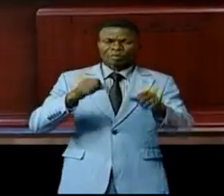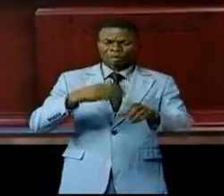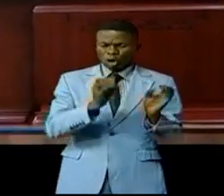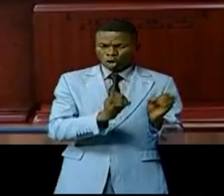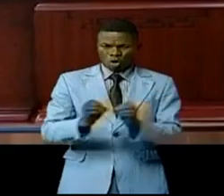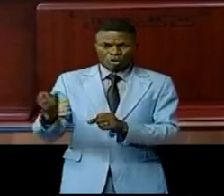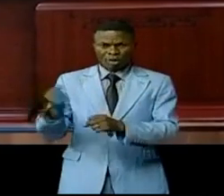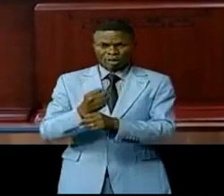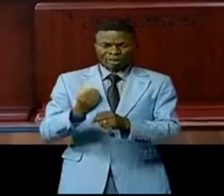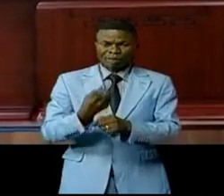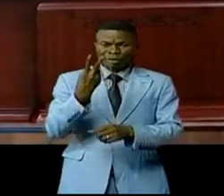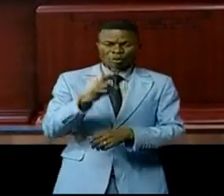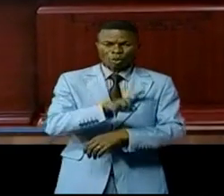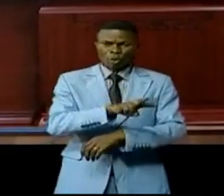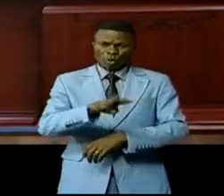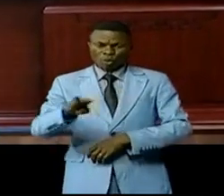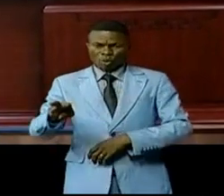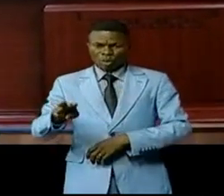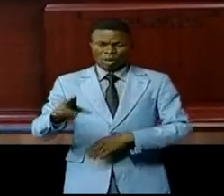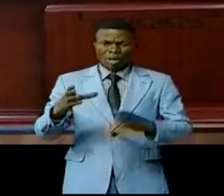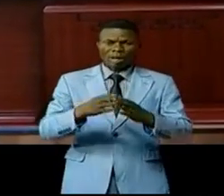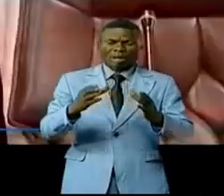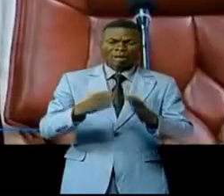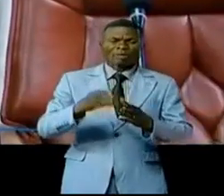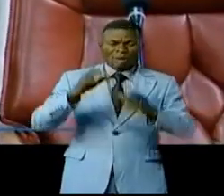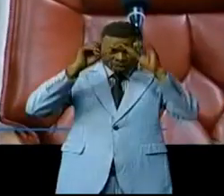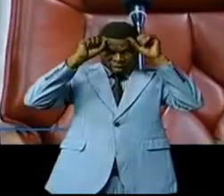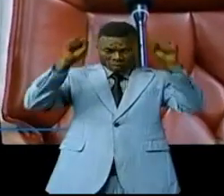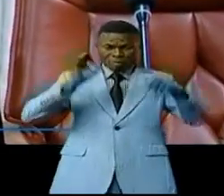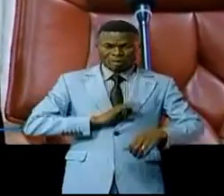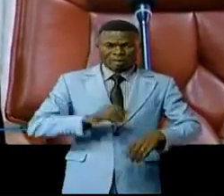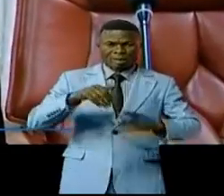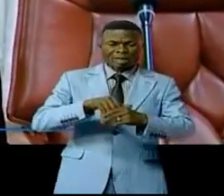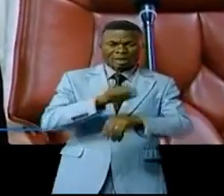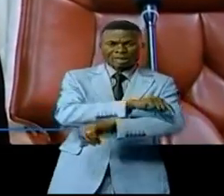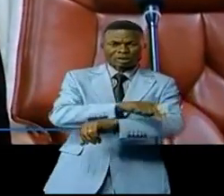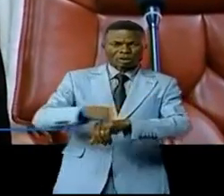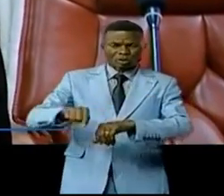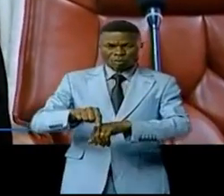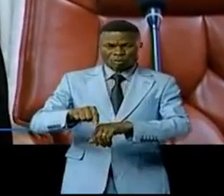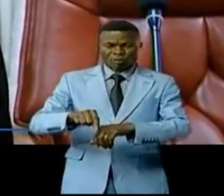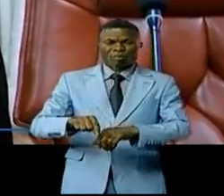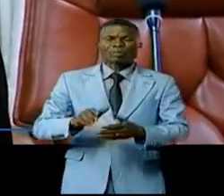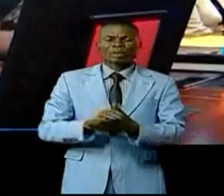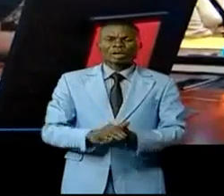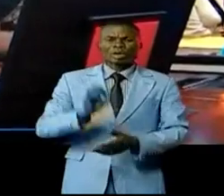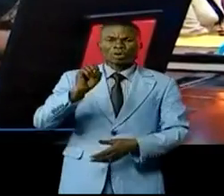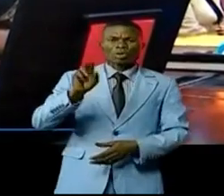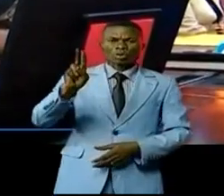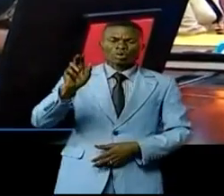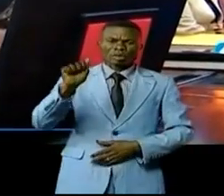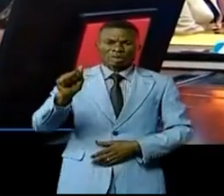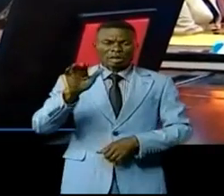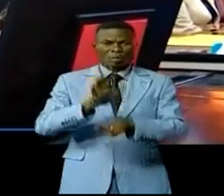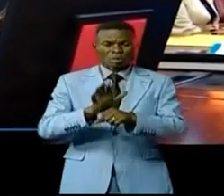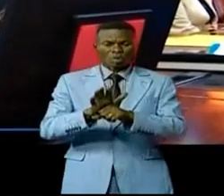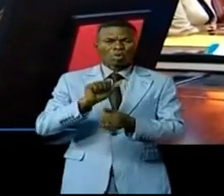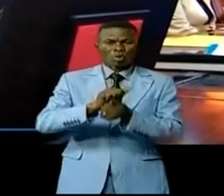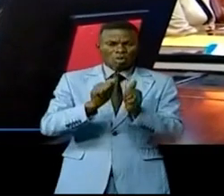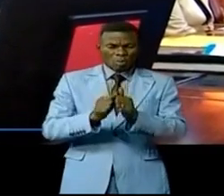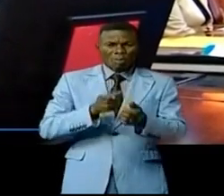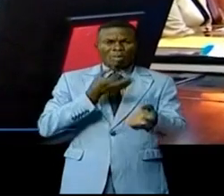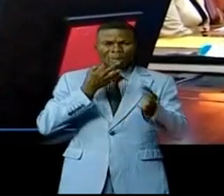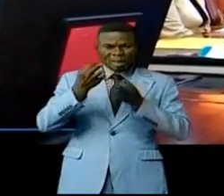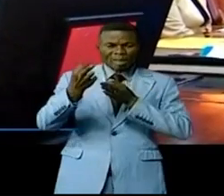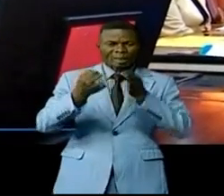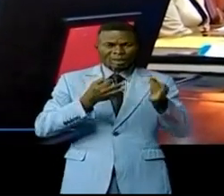plus de 2 heures avec le père de la nation dans son cabinet de travail de la Cité de l'Union africaine. Plusieurs questions ont fait l'objet